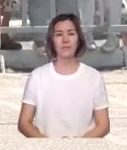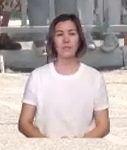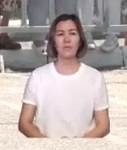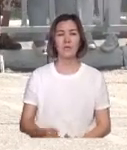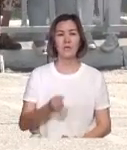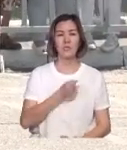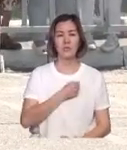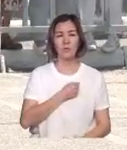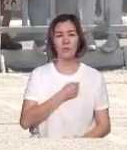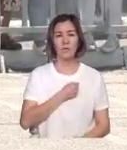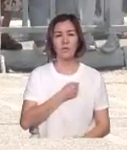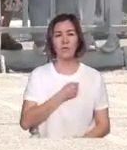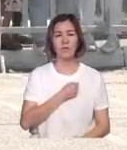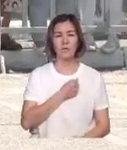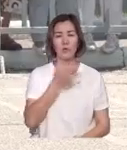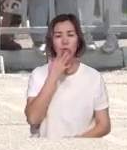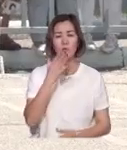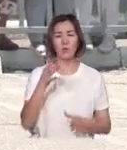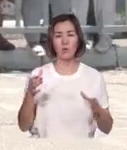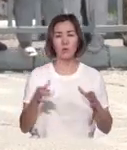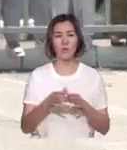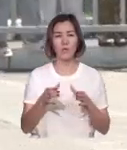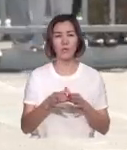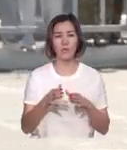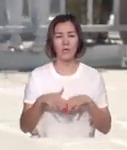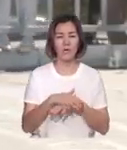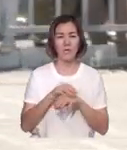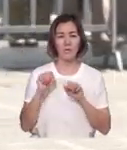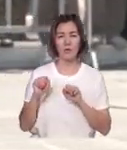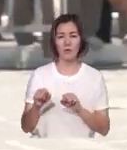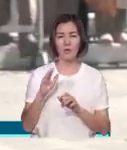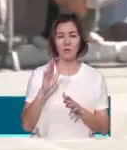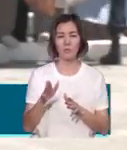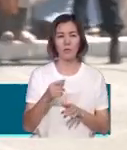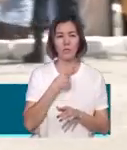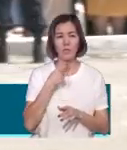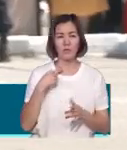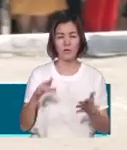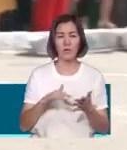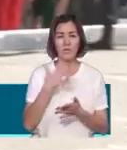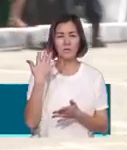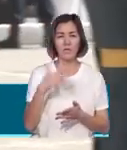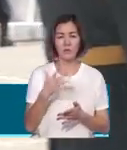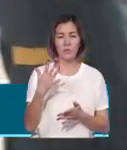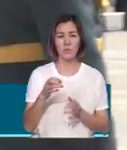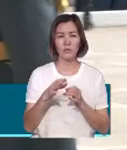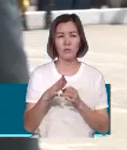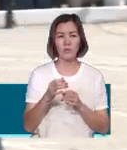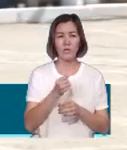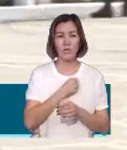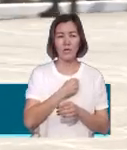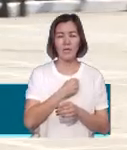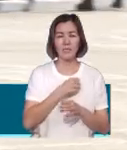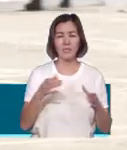Жауынгерлік жанұядай ұйысқан ұлттық ұлан елмен халқына қорған бүгін Талдықорған қаласындағы 55-14 әскери бөлімдегі